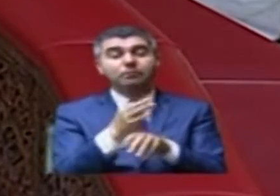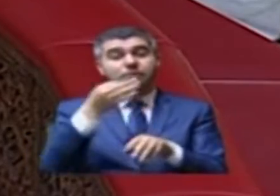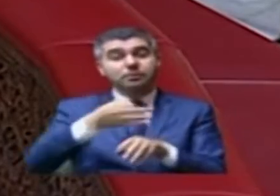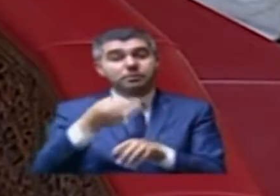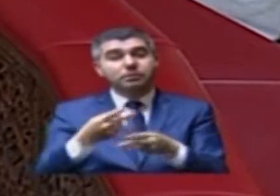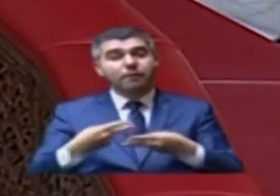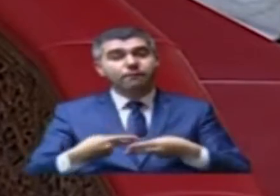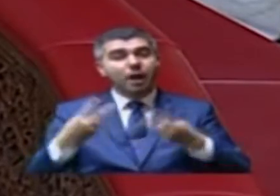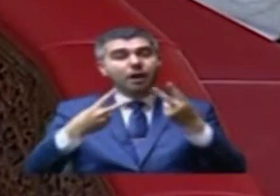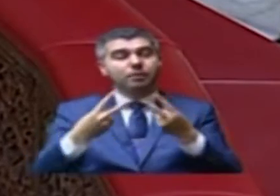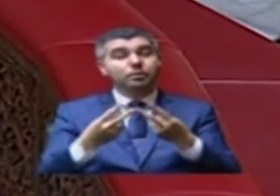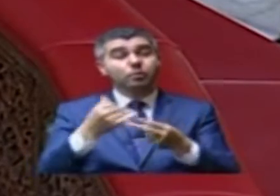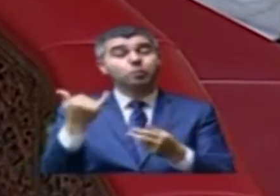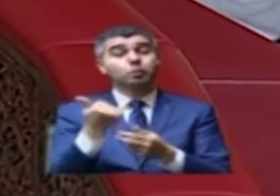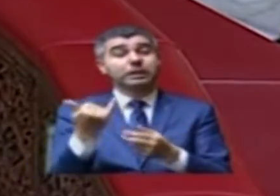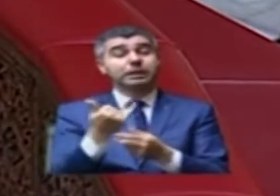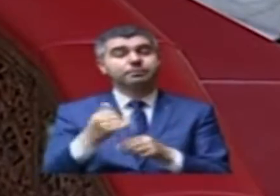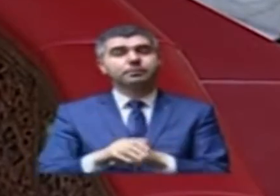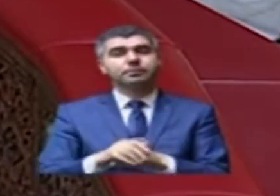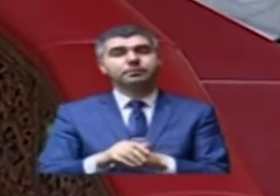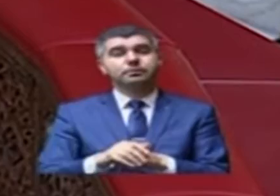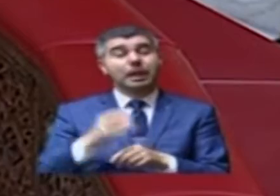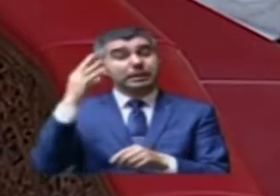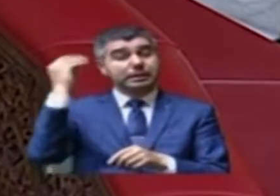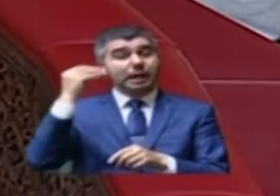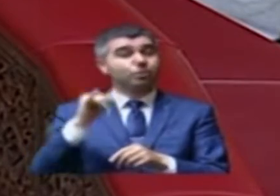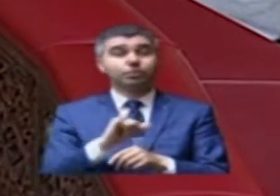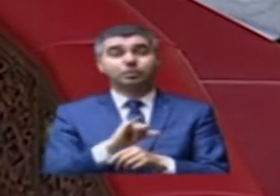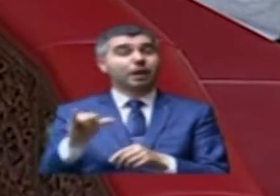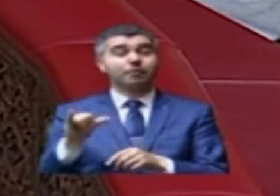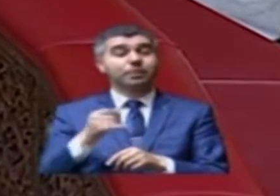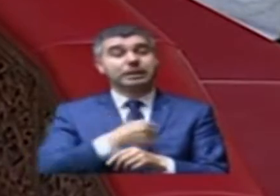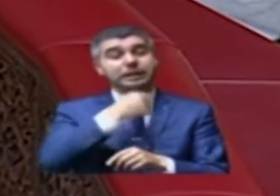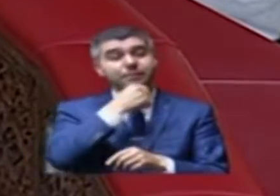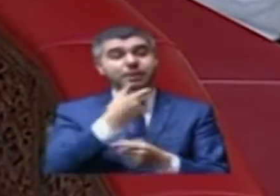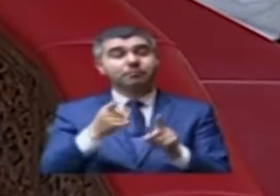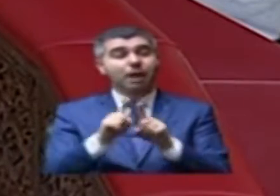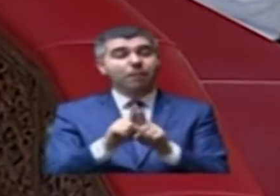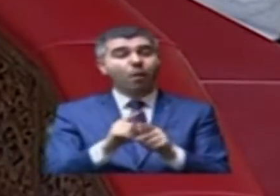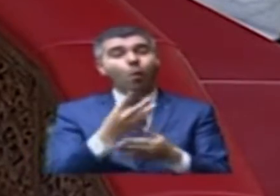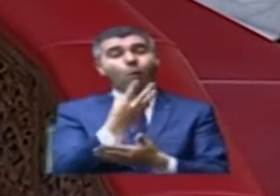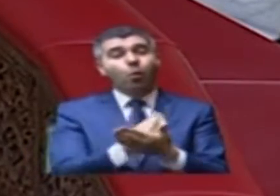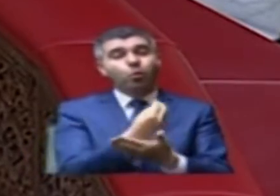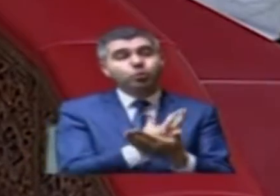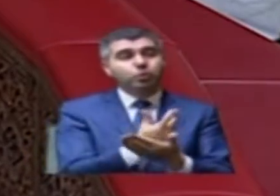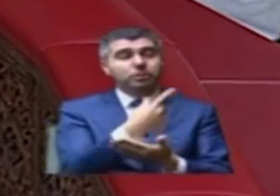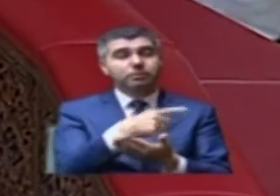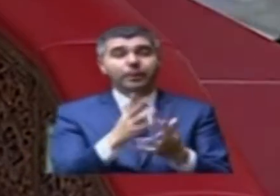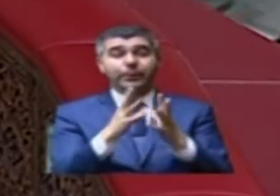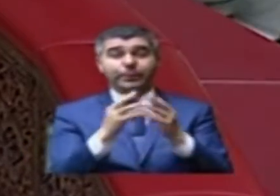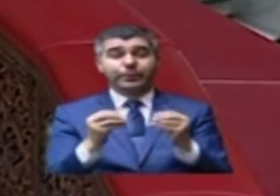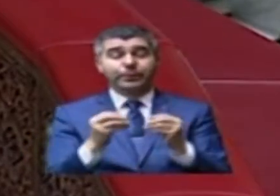إطلاق هذا الورش الكبير المسنين. لا ننسى أن هناك بعض المسنين ما عندهمش أبناء ولا ما عندهمش معيلين،